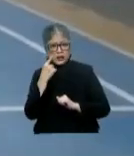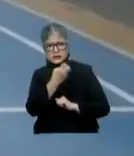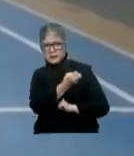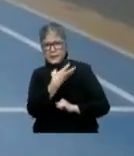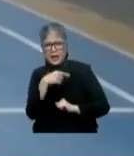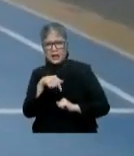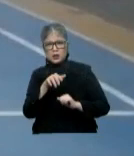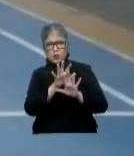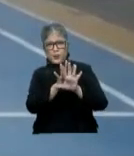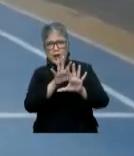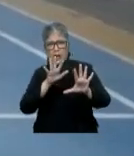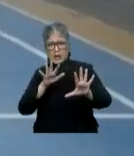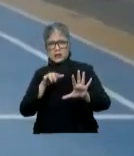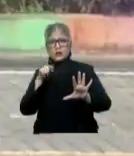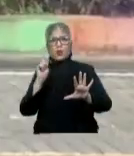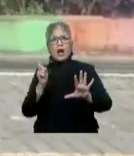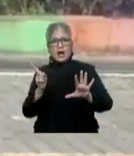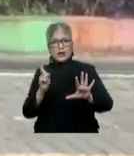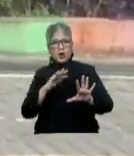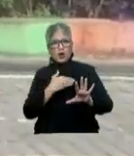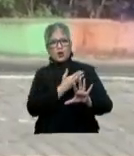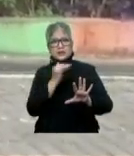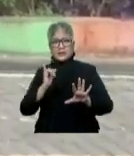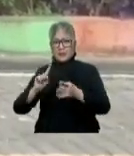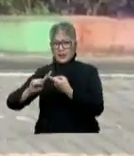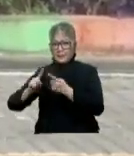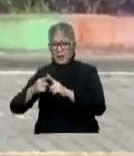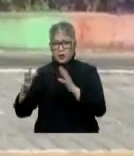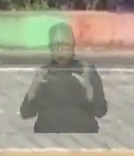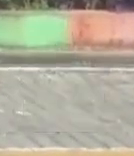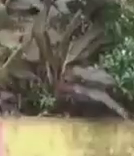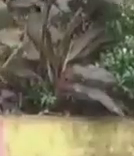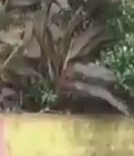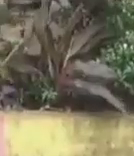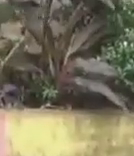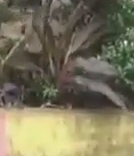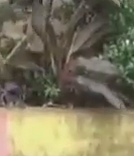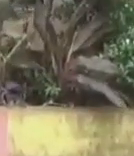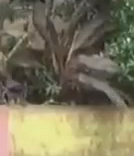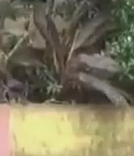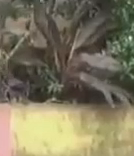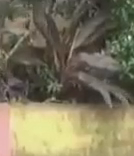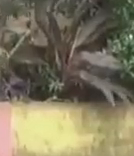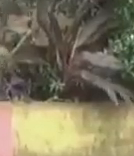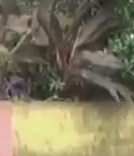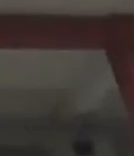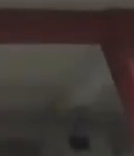temannya terlibat perselisihan hingga terjadi aksi saling dorong. Keduanya sempat mendapat perhatian guru hingga